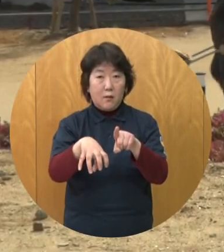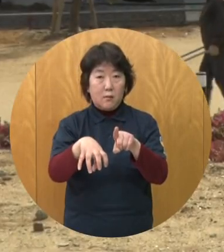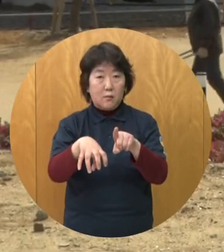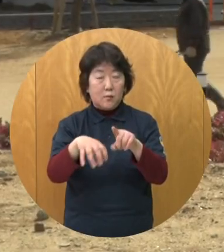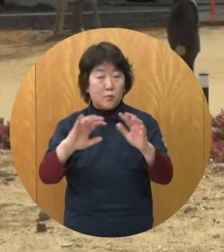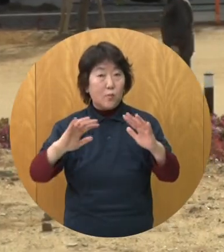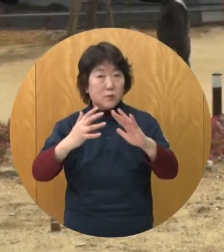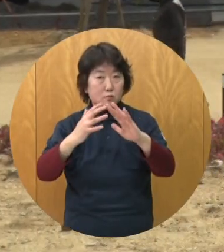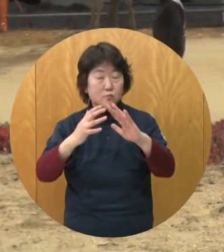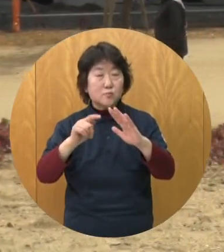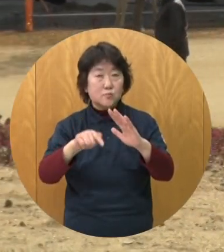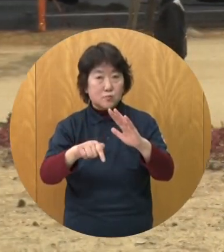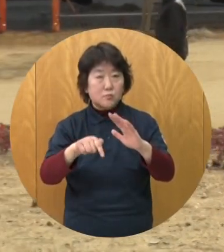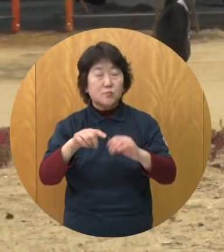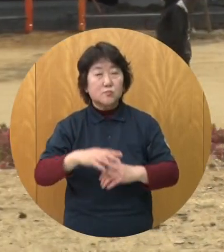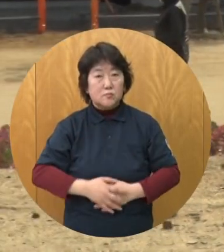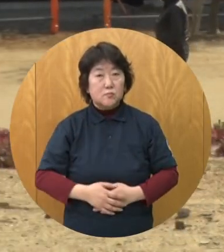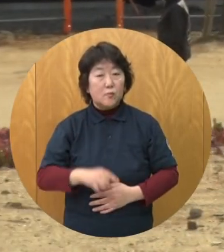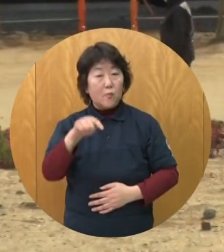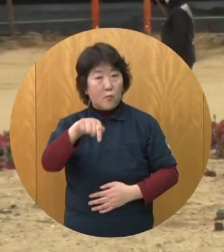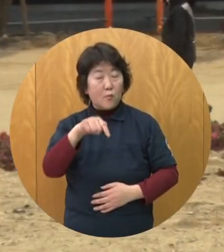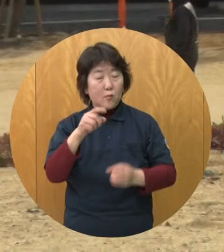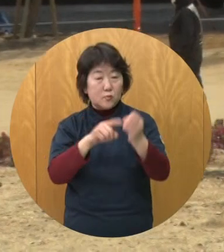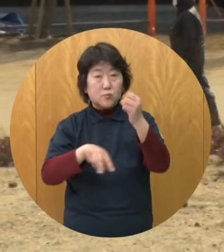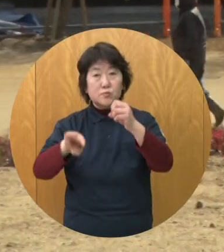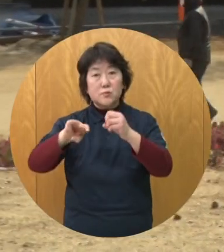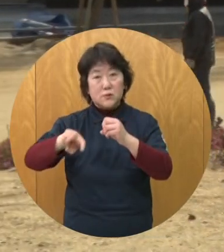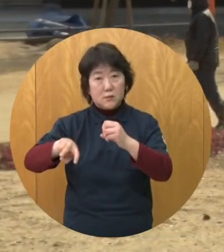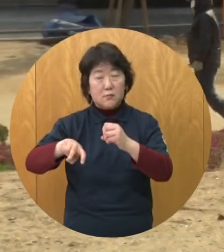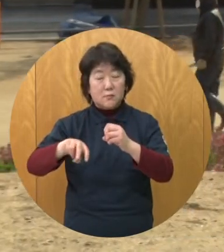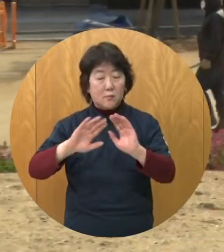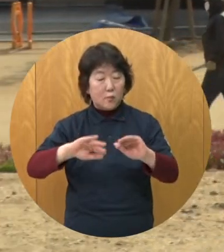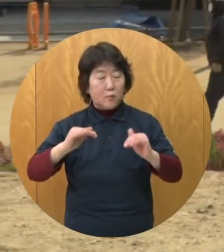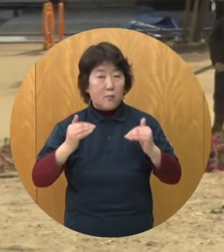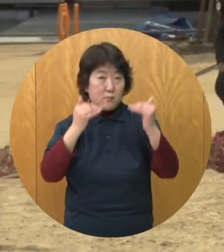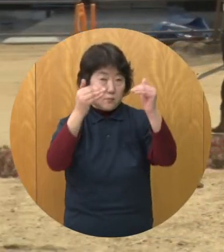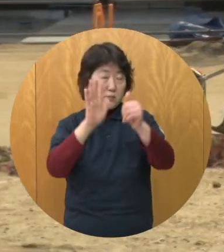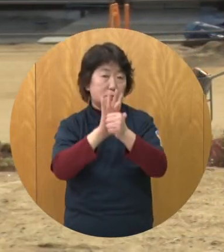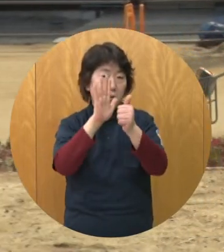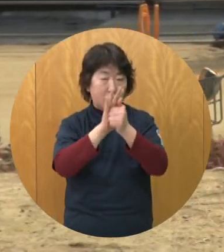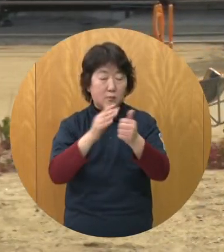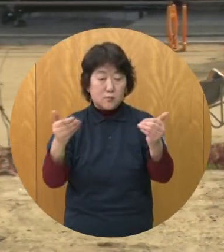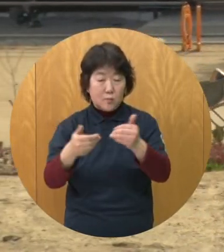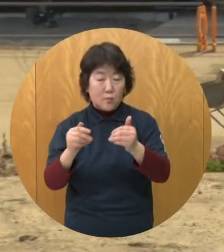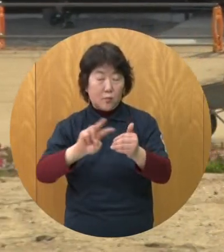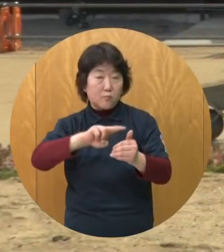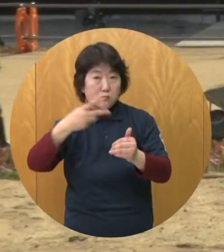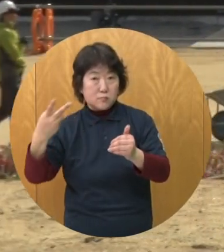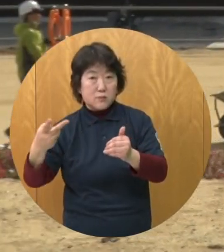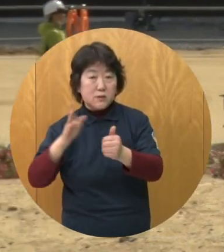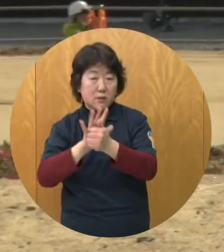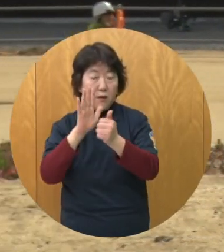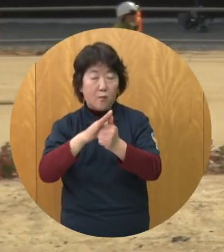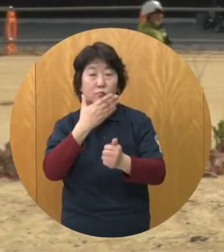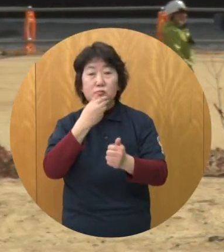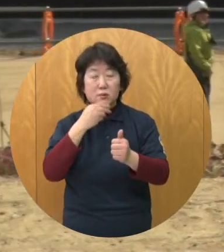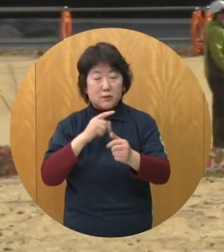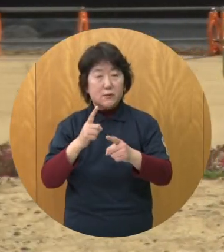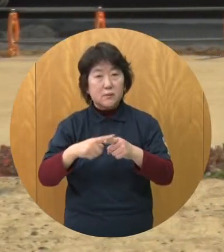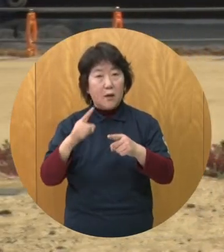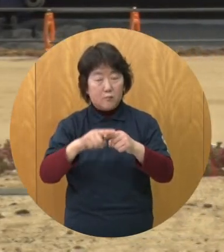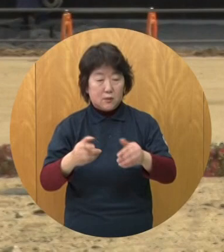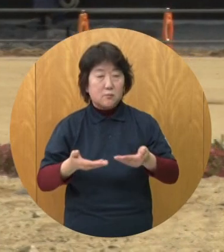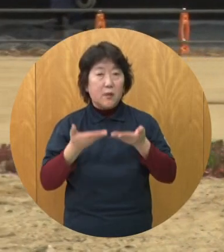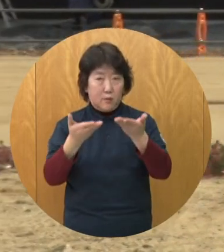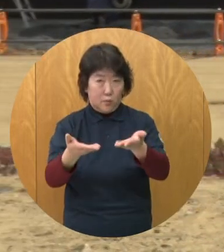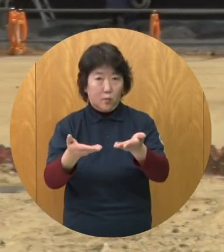づくりにも取り組む計画で、この場所を拠点に児童発達支援や就労移行支援などの福祉サービスが